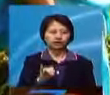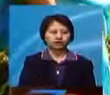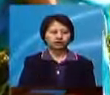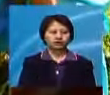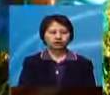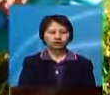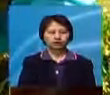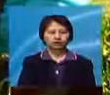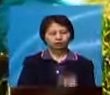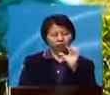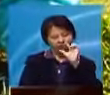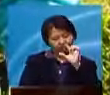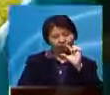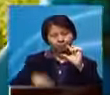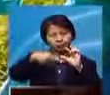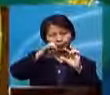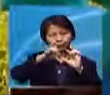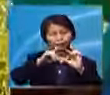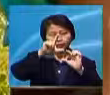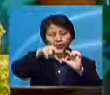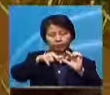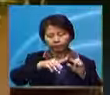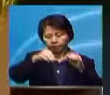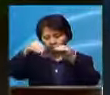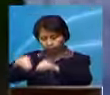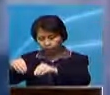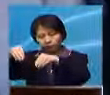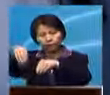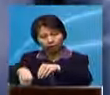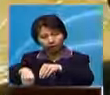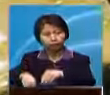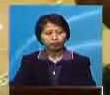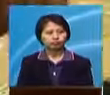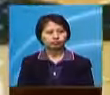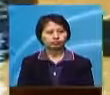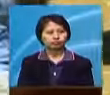Anak padi ni, kemudian kita nak tanam padi.